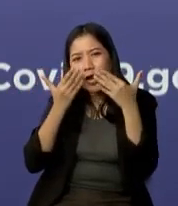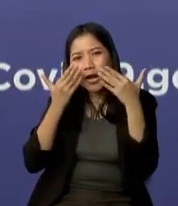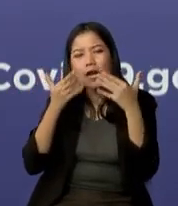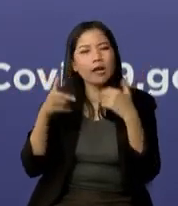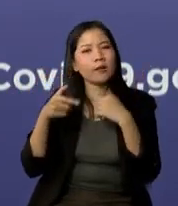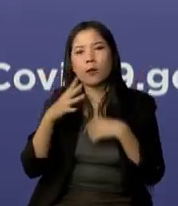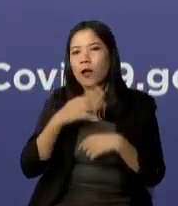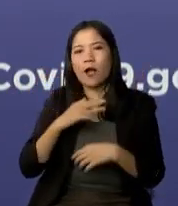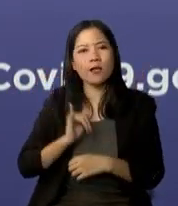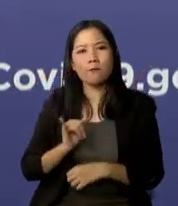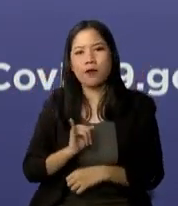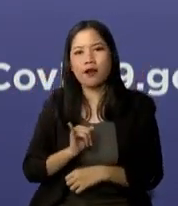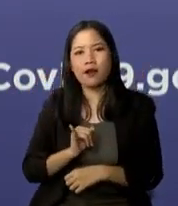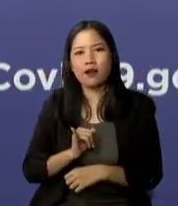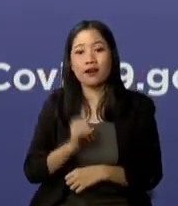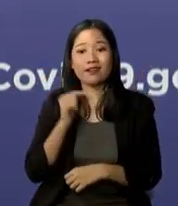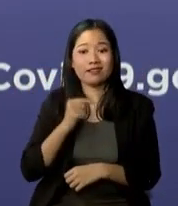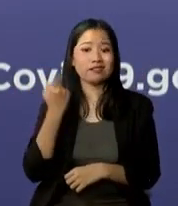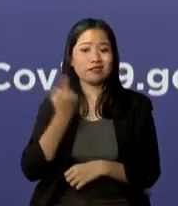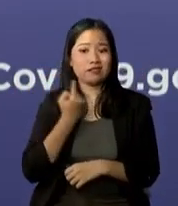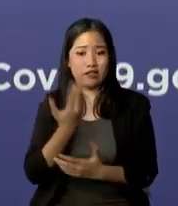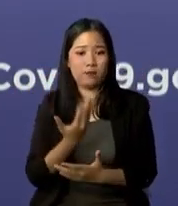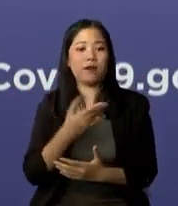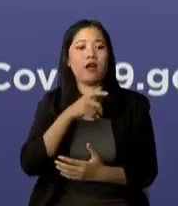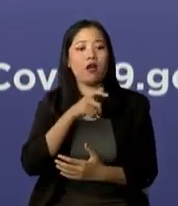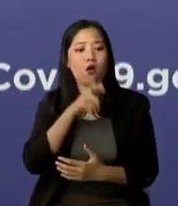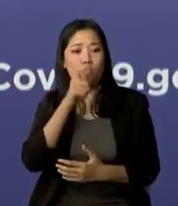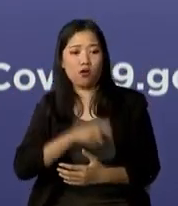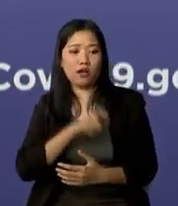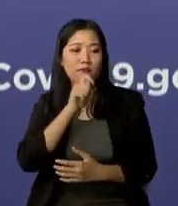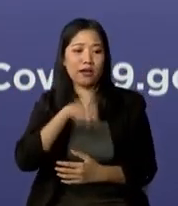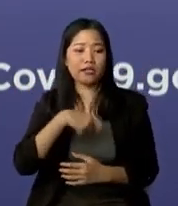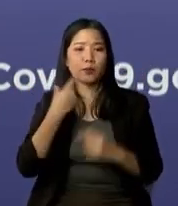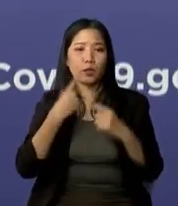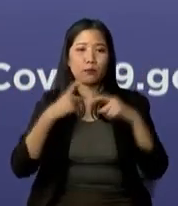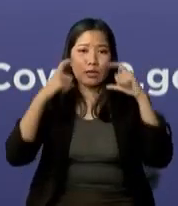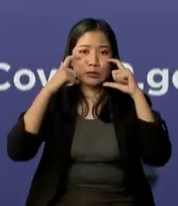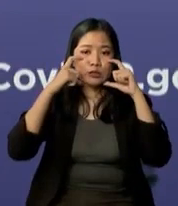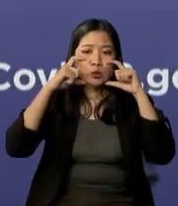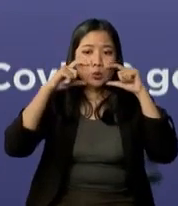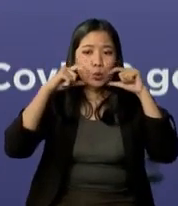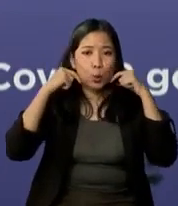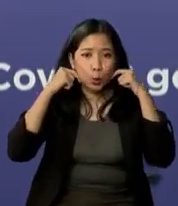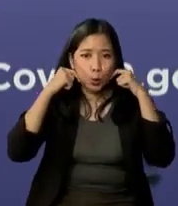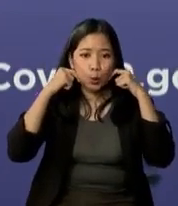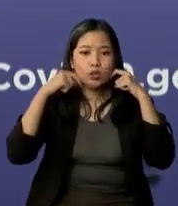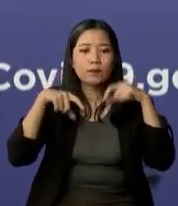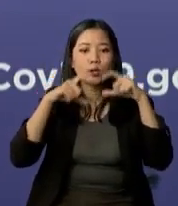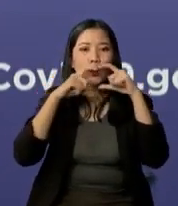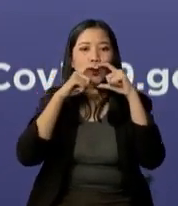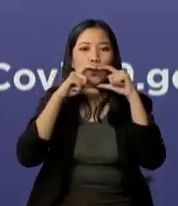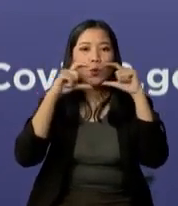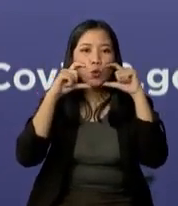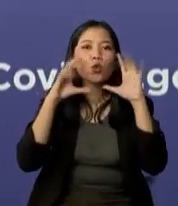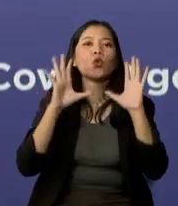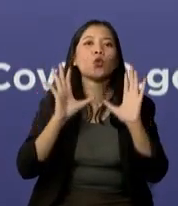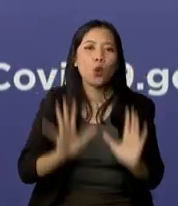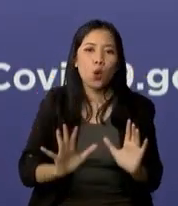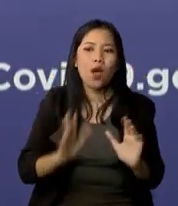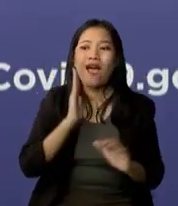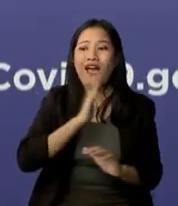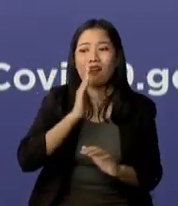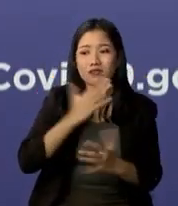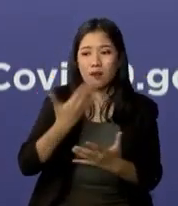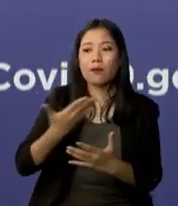digunakan. Sehingga seringkali penggunanya menurunkan maskernya hanya menutup mulut, dengan alasan tidak